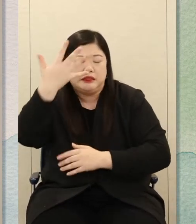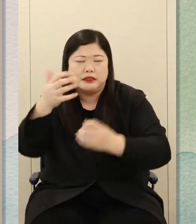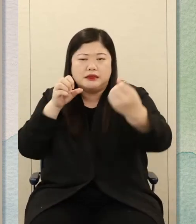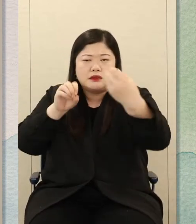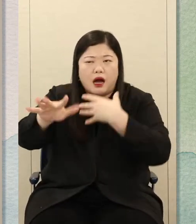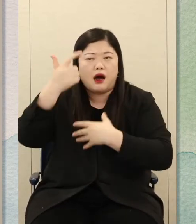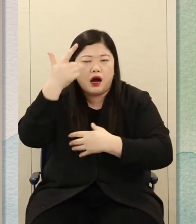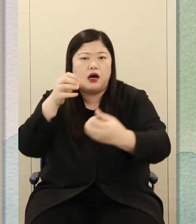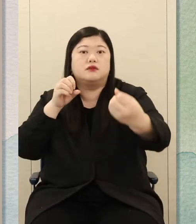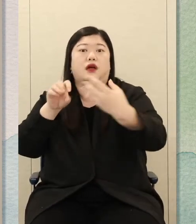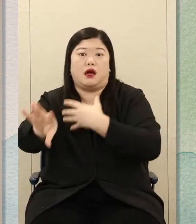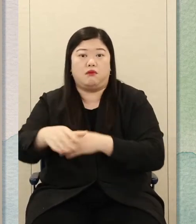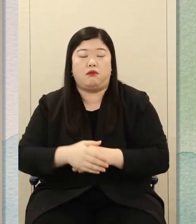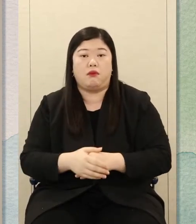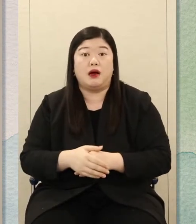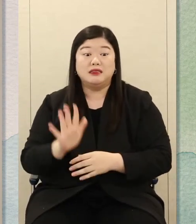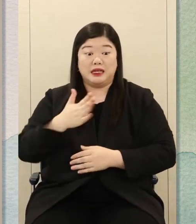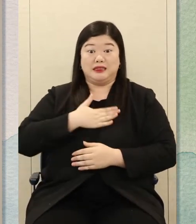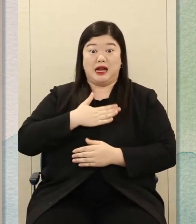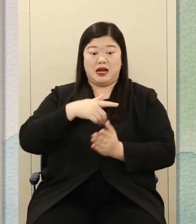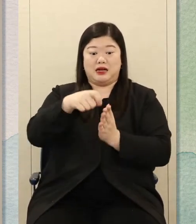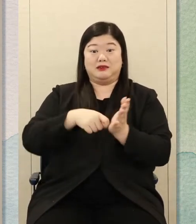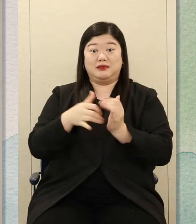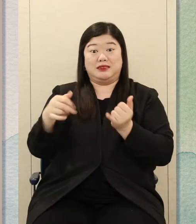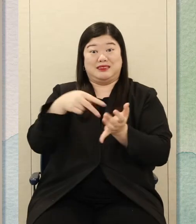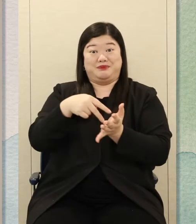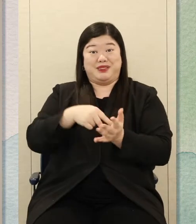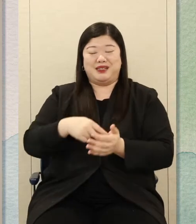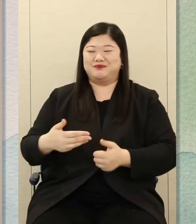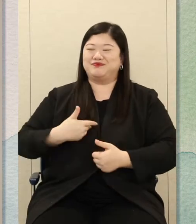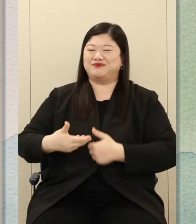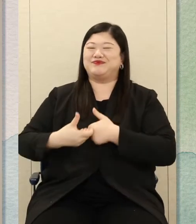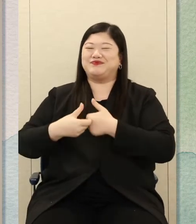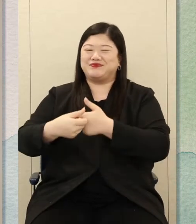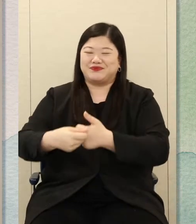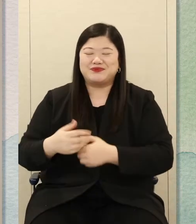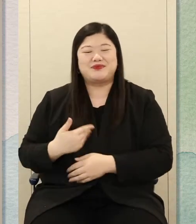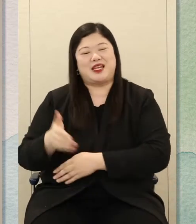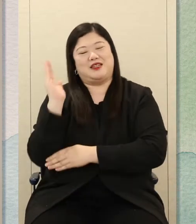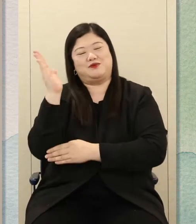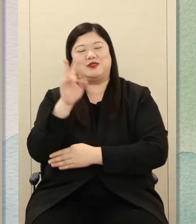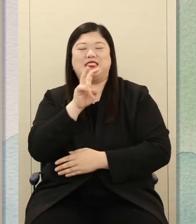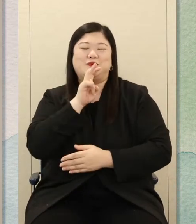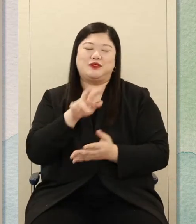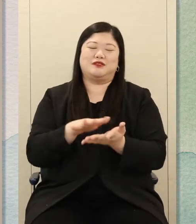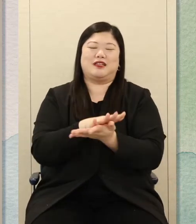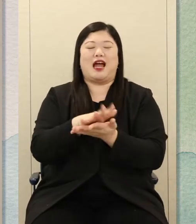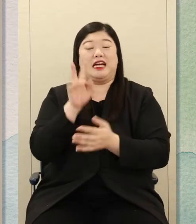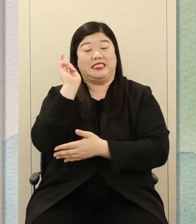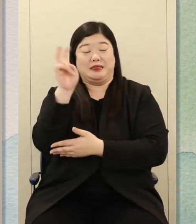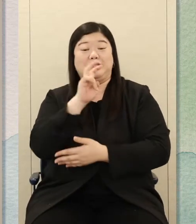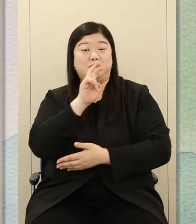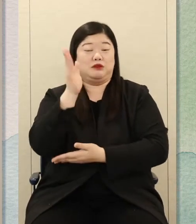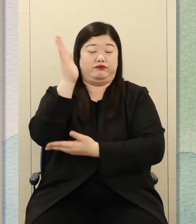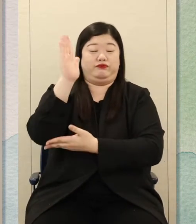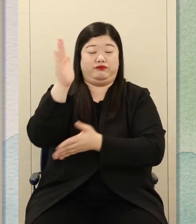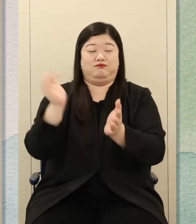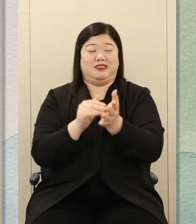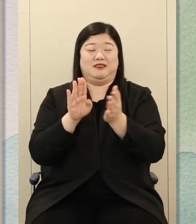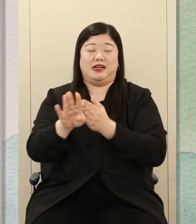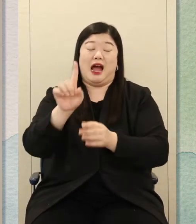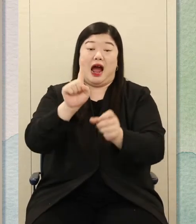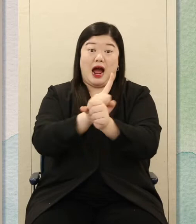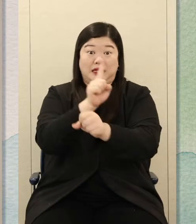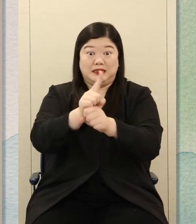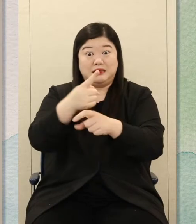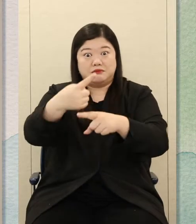오면 너무 힘들대요. 선생님들. 너무 즐겁고 너무 힘들다. 왜냐하면 저분들 다 책 읽고 오시고